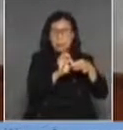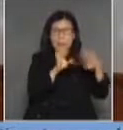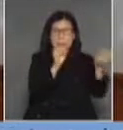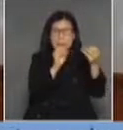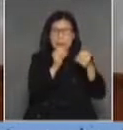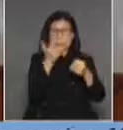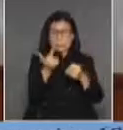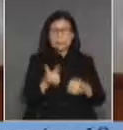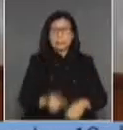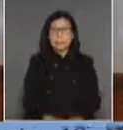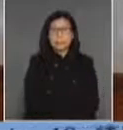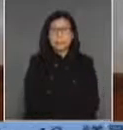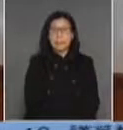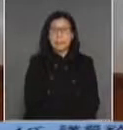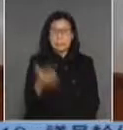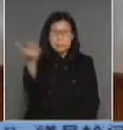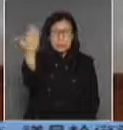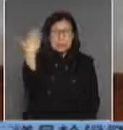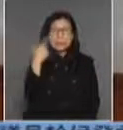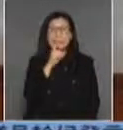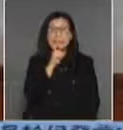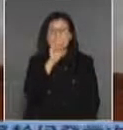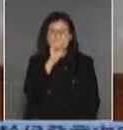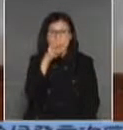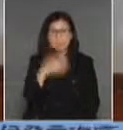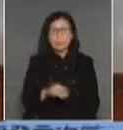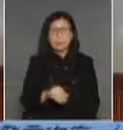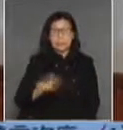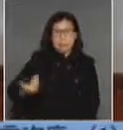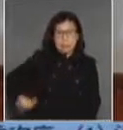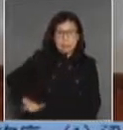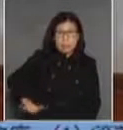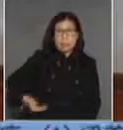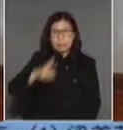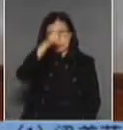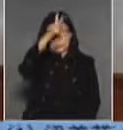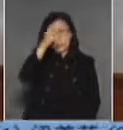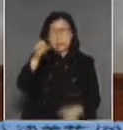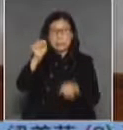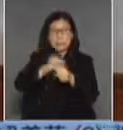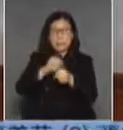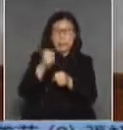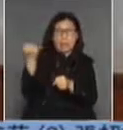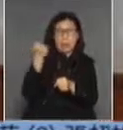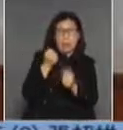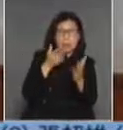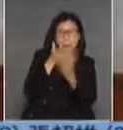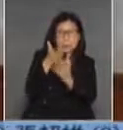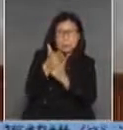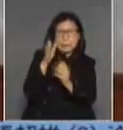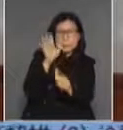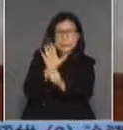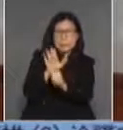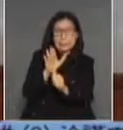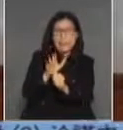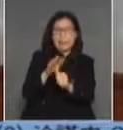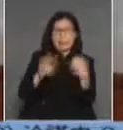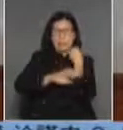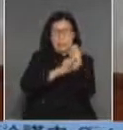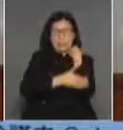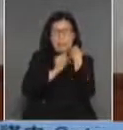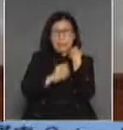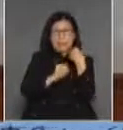作。早前有報道指，廣州政府計劃加大力度打擊當地的非法勞工，